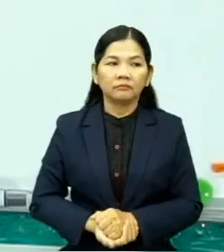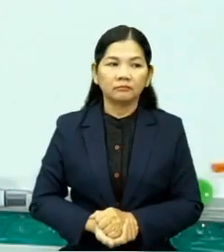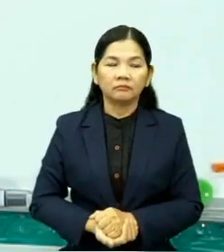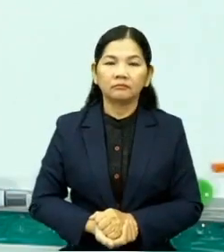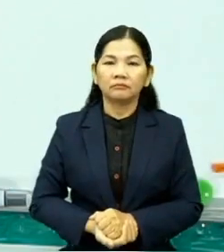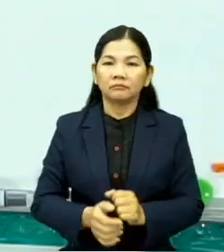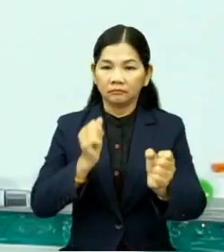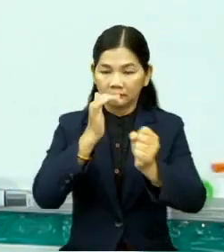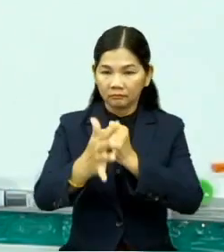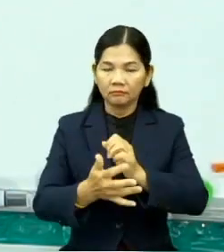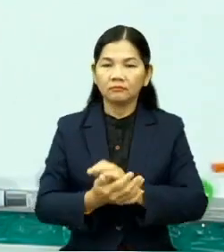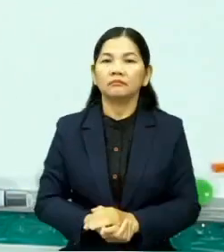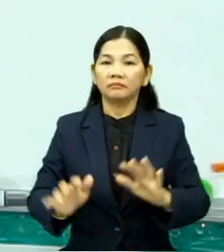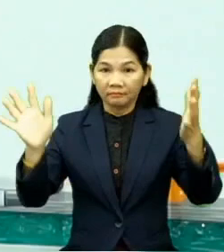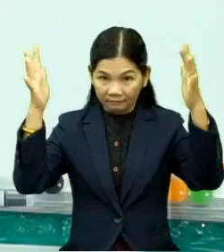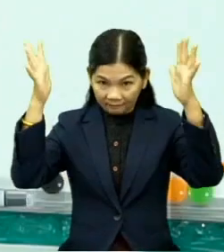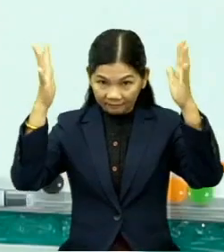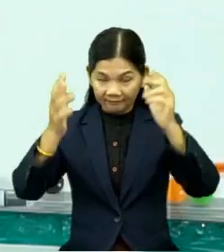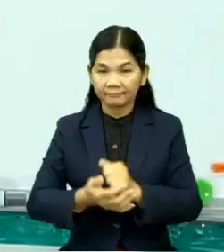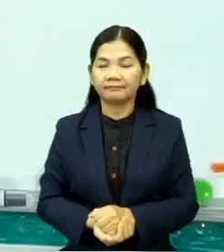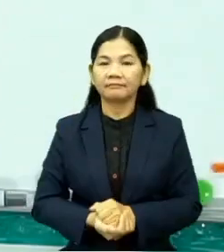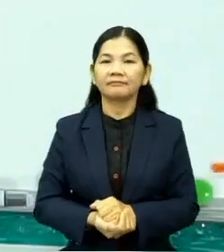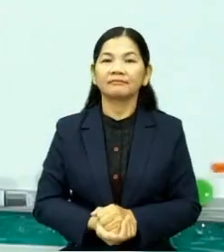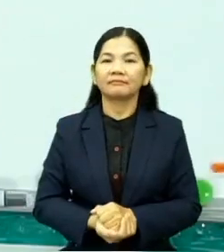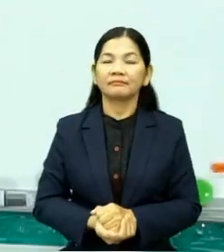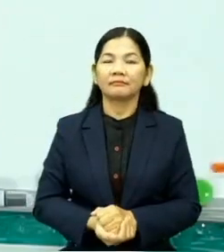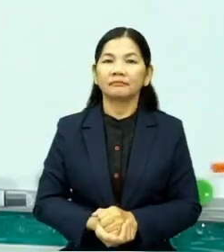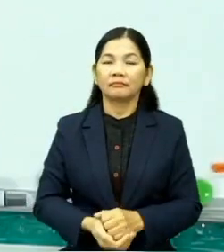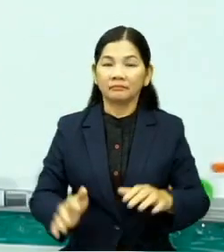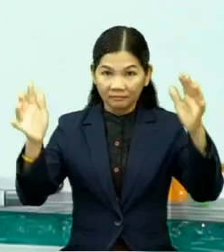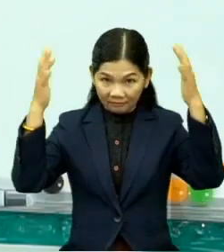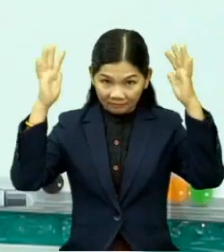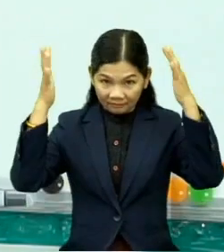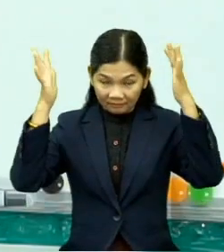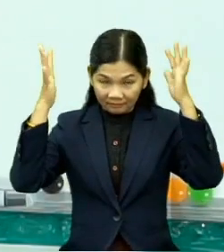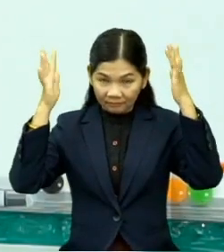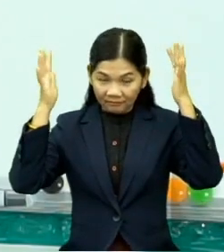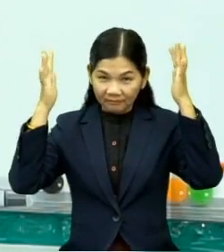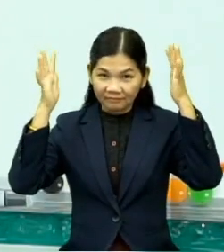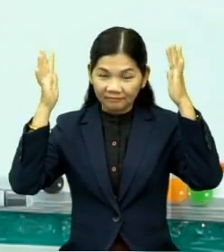តើឥឡូវចាប់ផ្ដើមចាផ្ទះដៃ2ផ្ទះដៃ